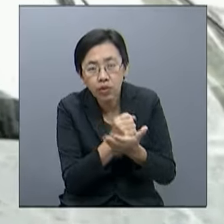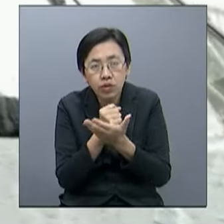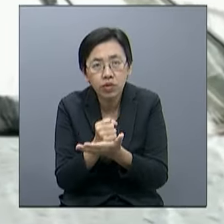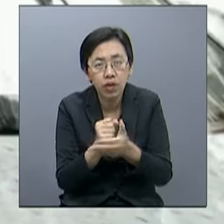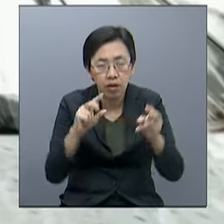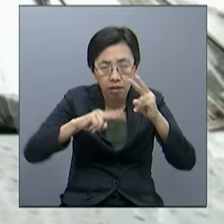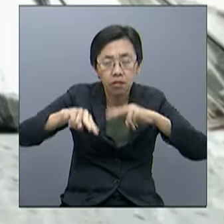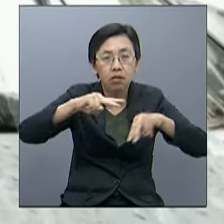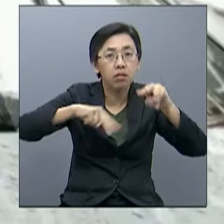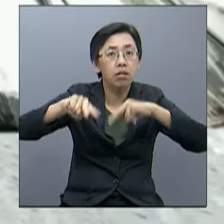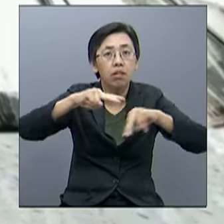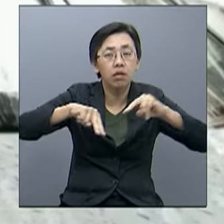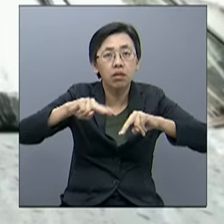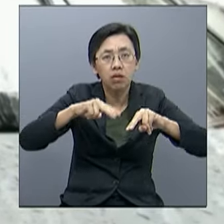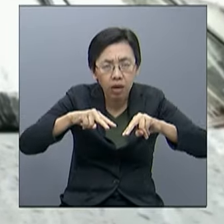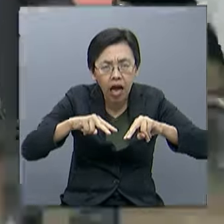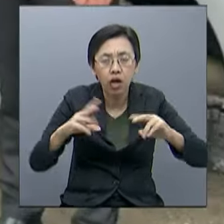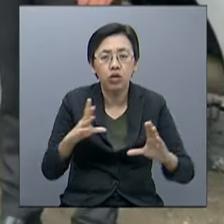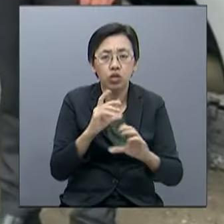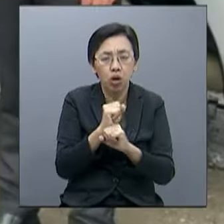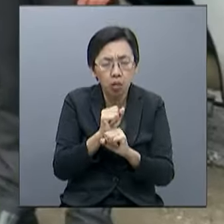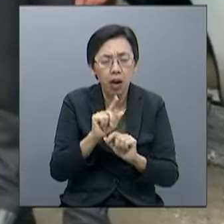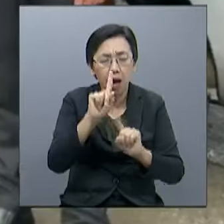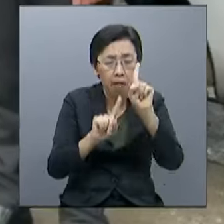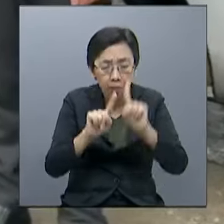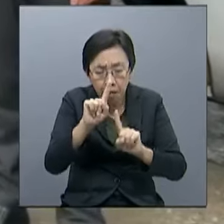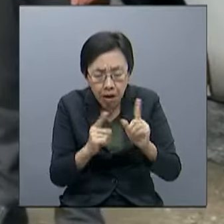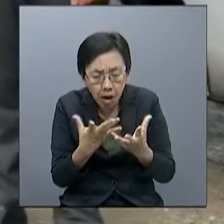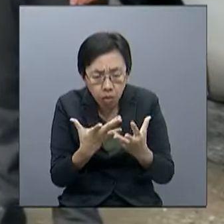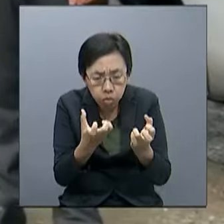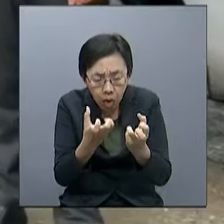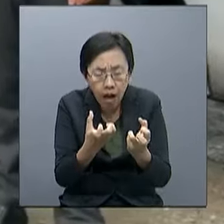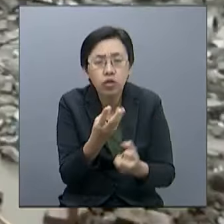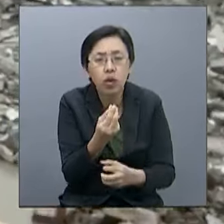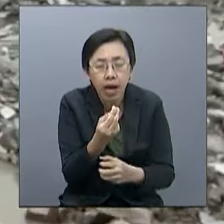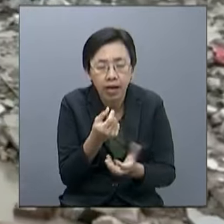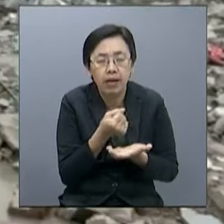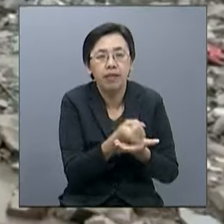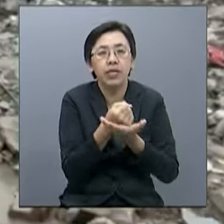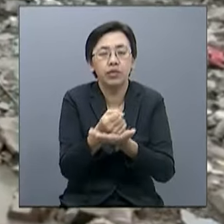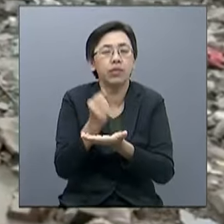ำรวจด้วยค่ะเพื่อที่จะสรุปมูลค่าความเสียหายแล้วก็ต้องไปช่วยเหลือเยียวยากันค่ะ